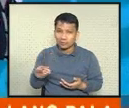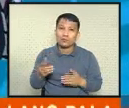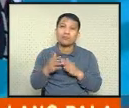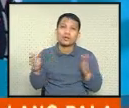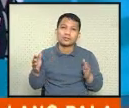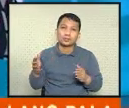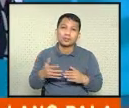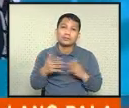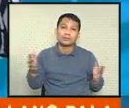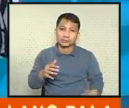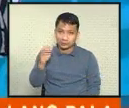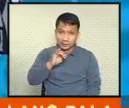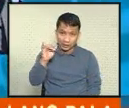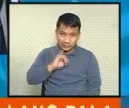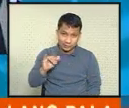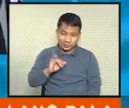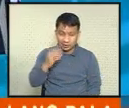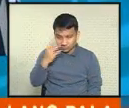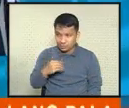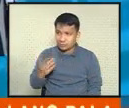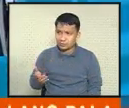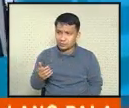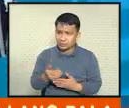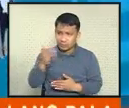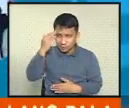sa sobrang kalasingan. Personal na dumulog daw ang